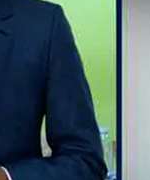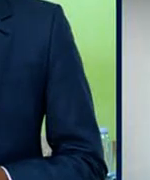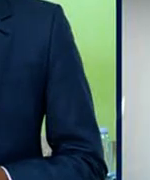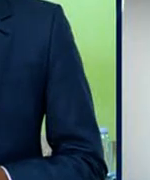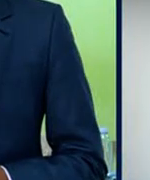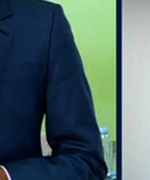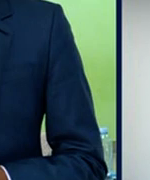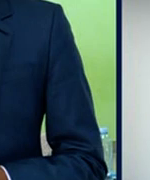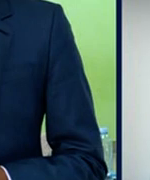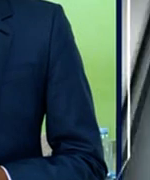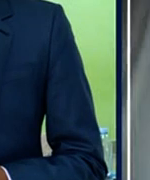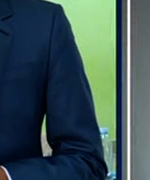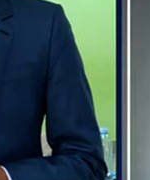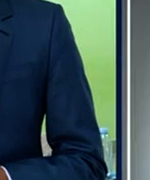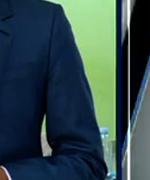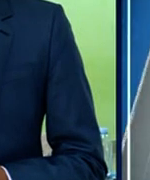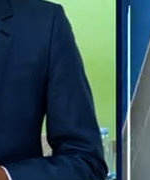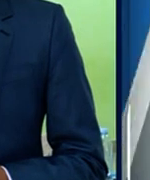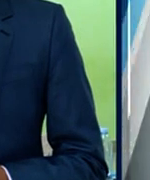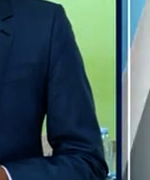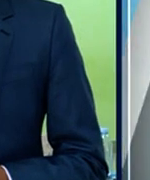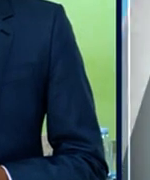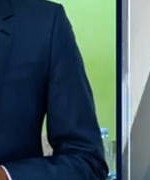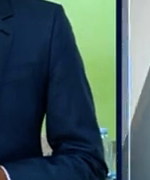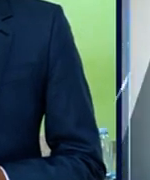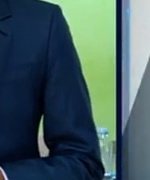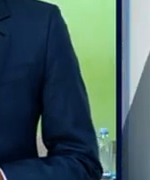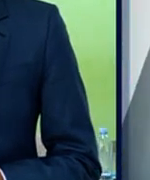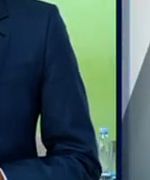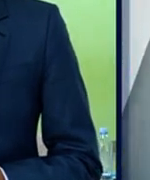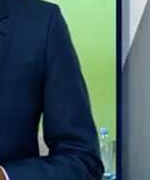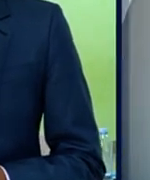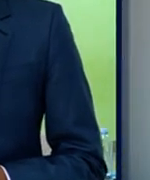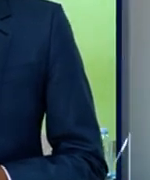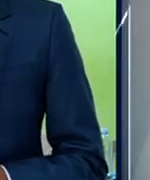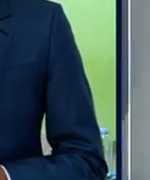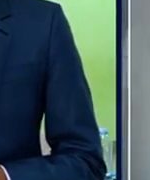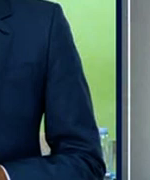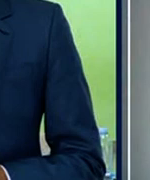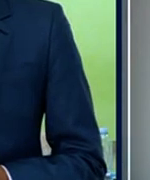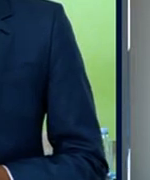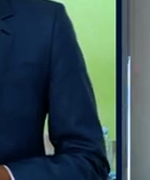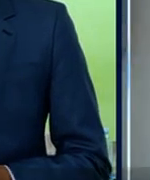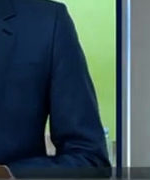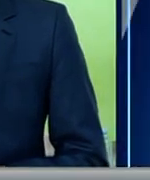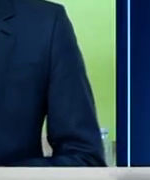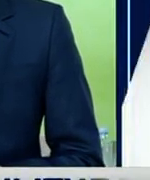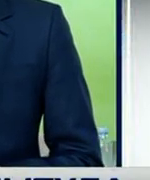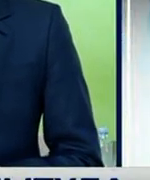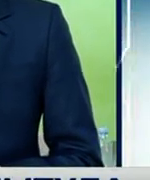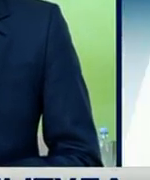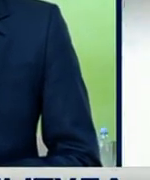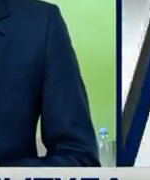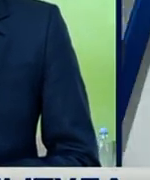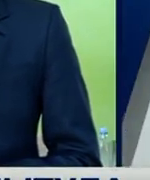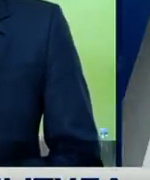сайлау учаскелерінің бірінен тілшіміз Данияр Султанұлы тікелей байланысқа шыққалы тұр. Данияр, Қостанайда сайлау қалай өтіп жатыр? Халықтың көңіл күйі